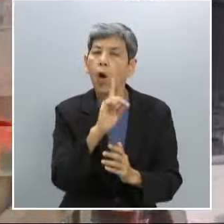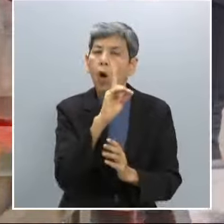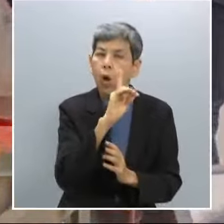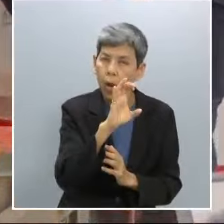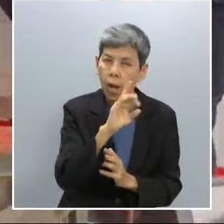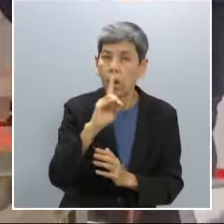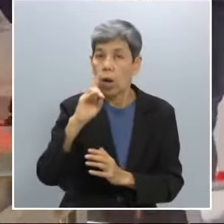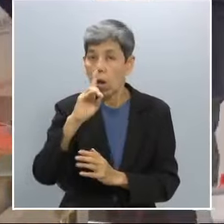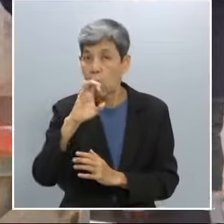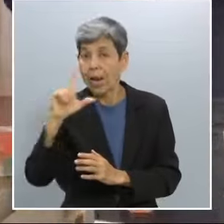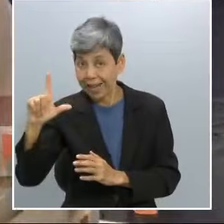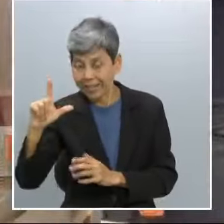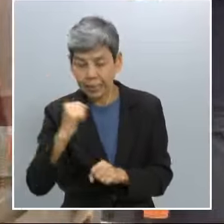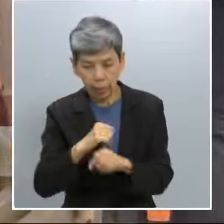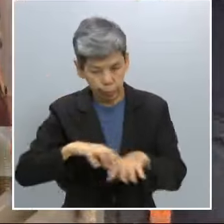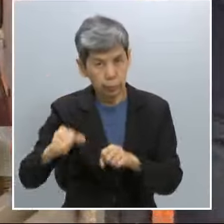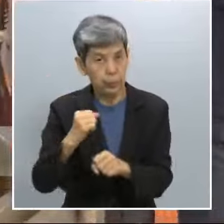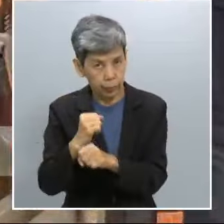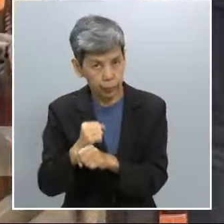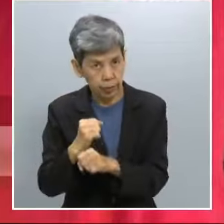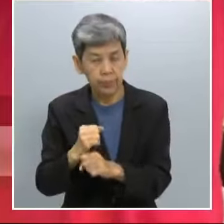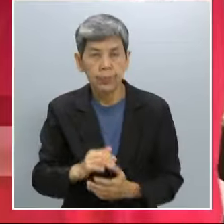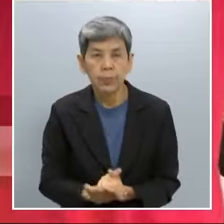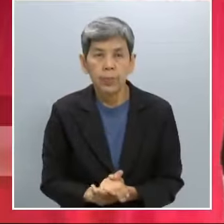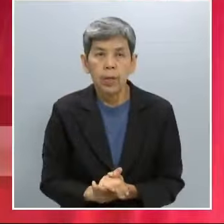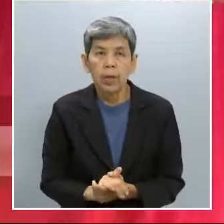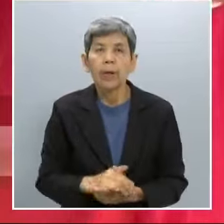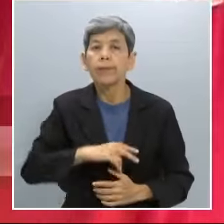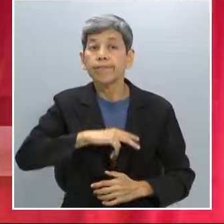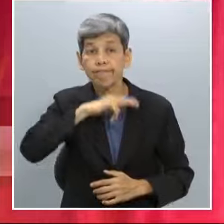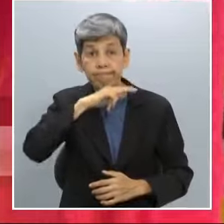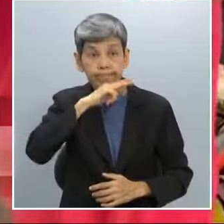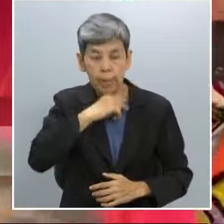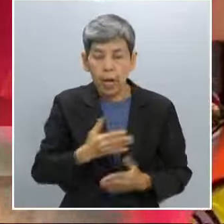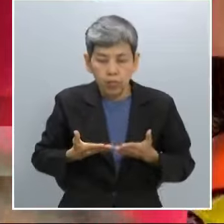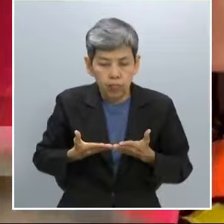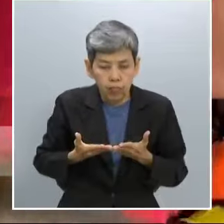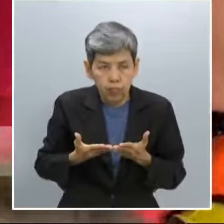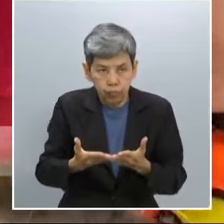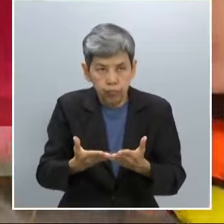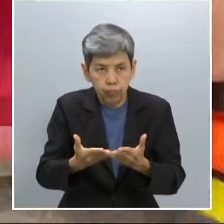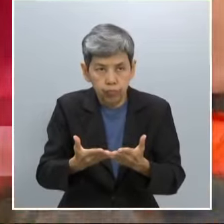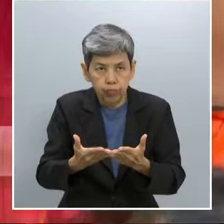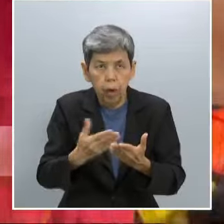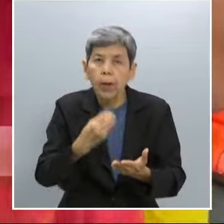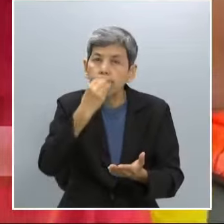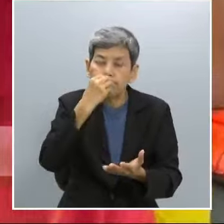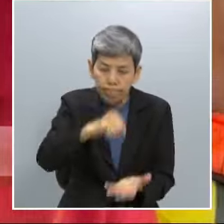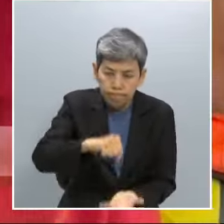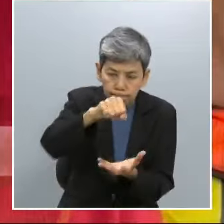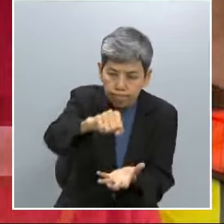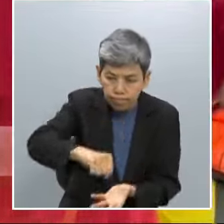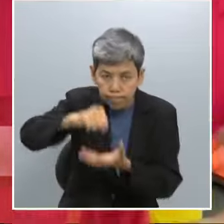จังหวัดอื่นก็จะเร่งดำเนินการคุณอนุทินลงเรือไปมอบเสบียงอาห